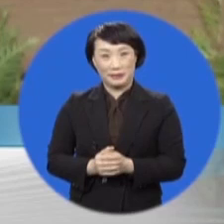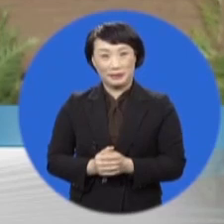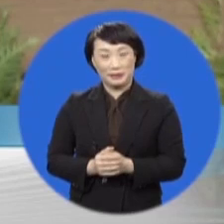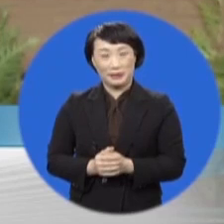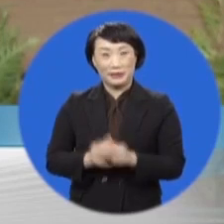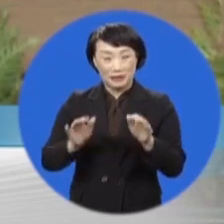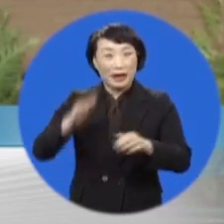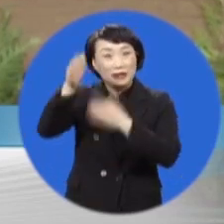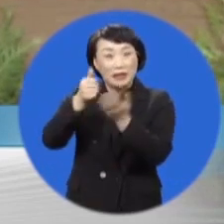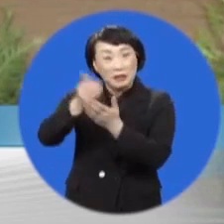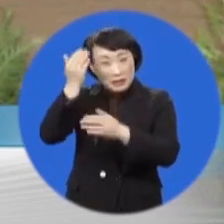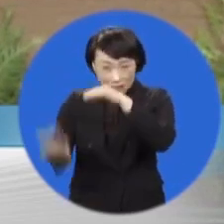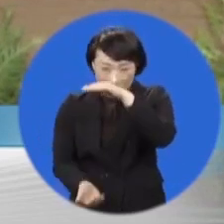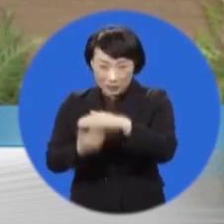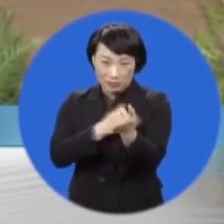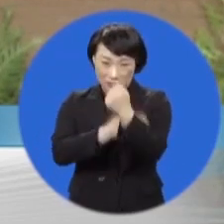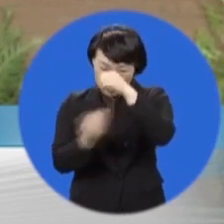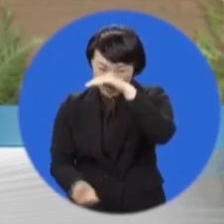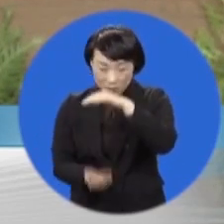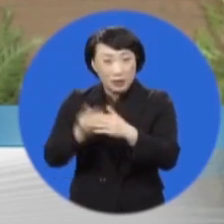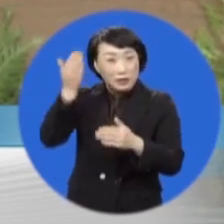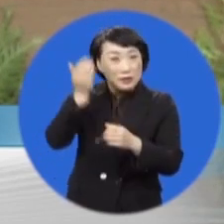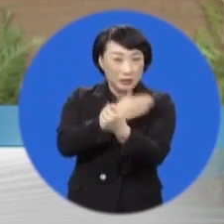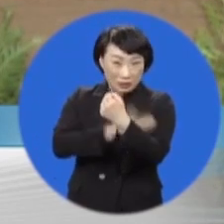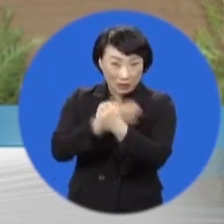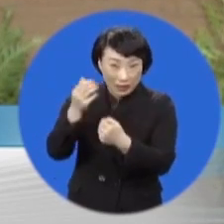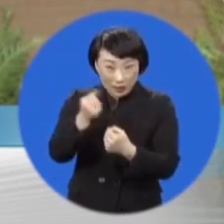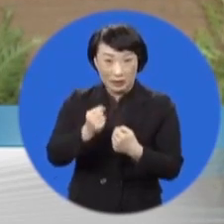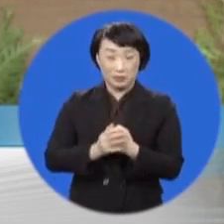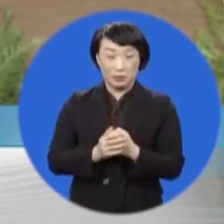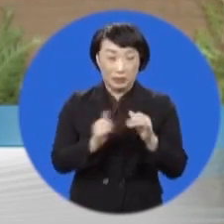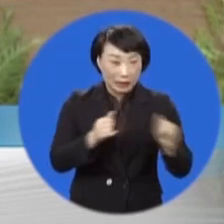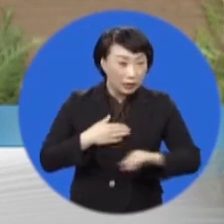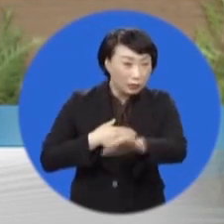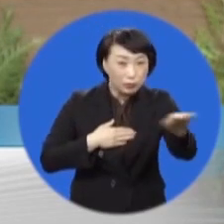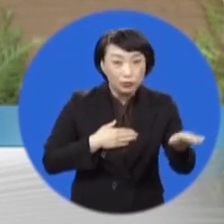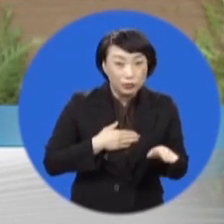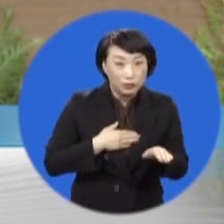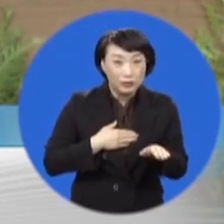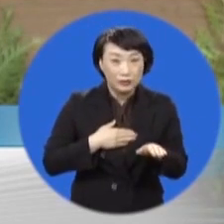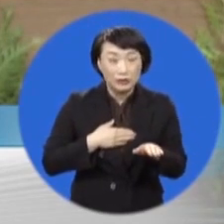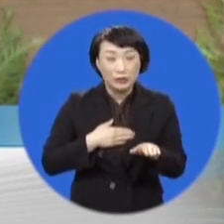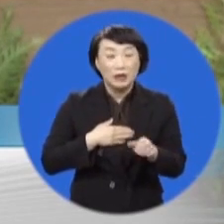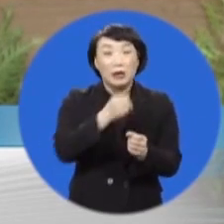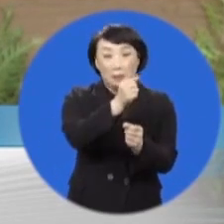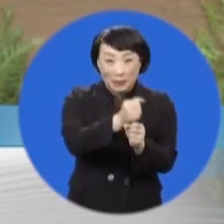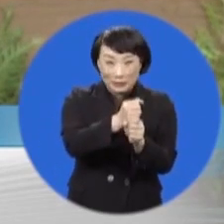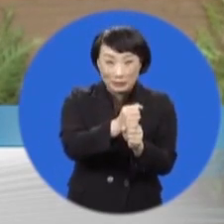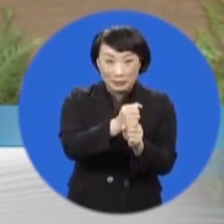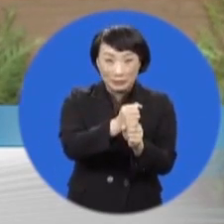전지 아고 정릉 앉아 밑이 식과 동력으로 우리 인간을 많은 게